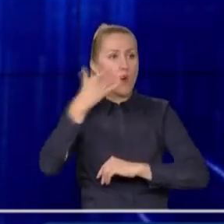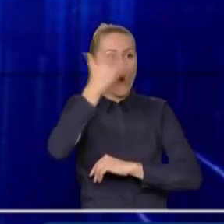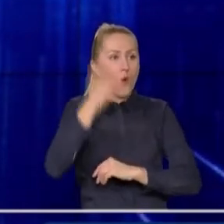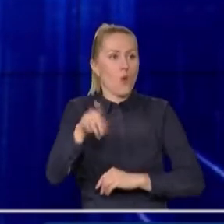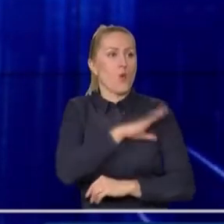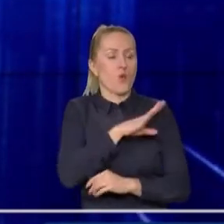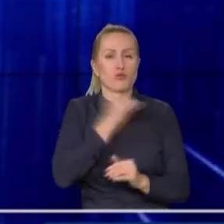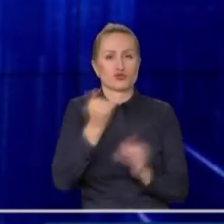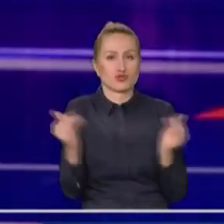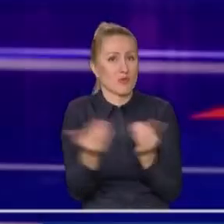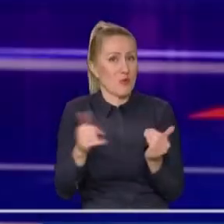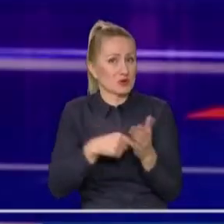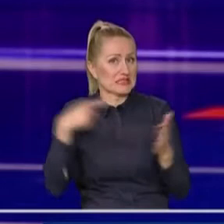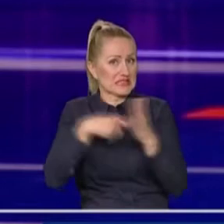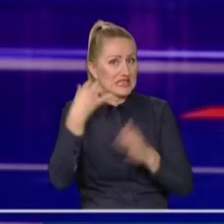umierają małe dzieci.